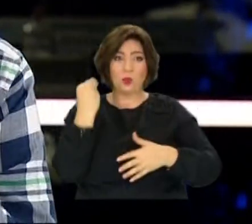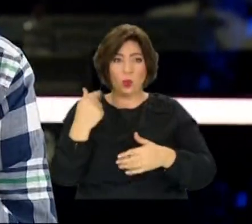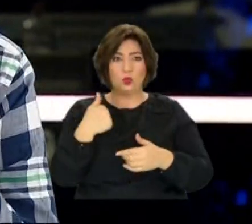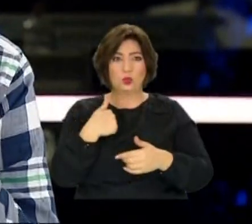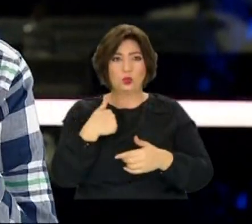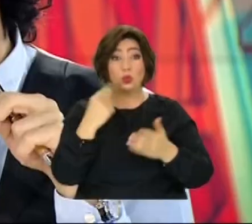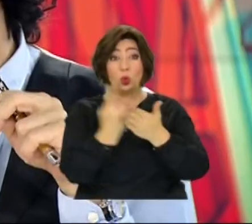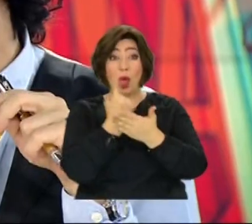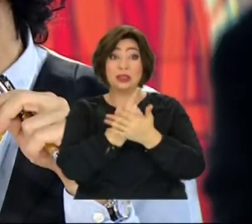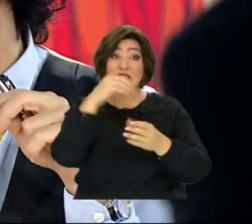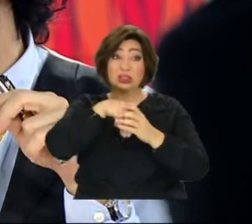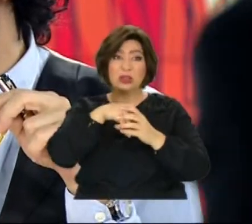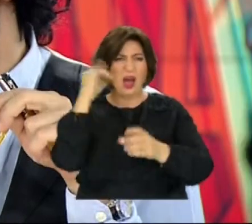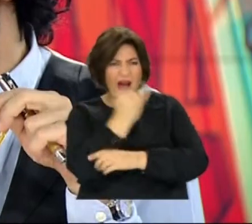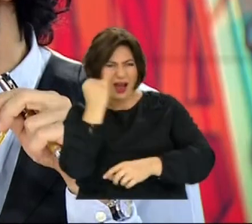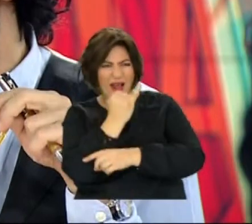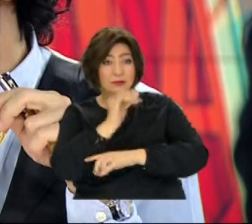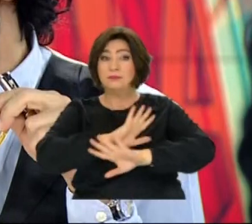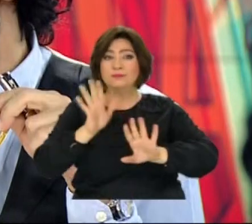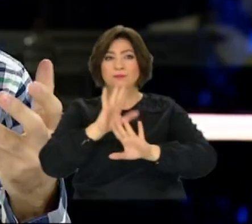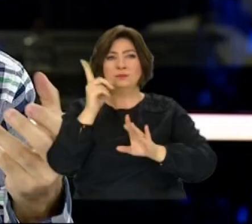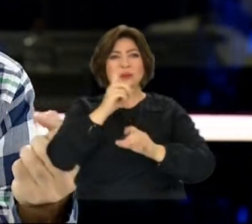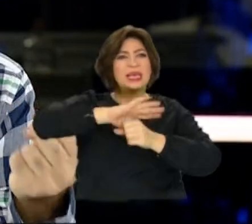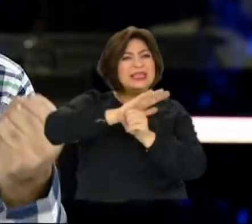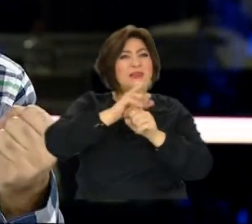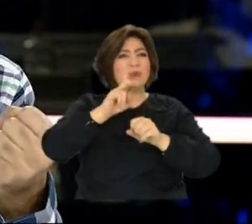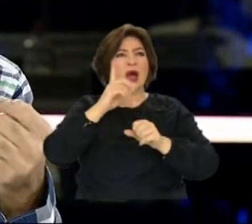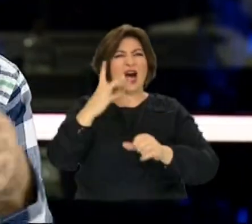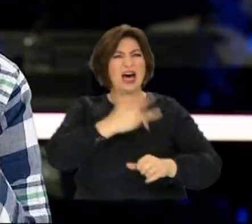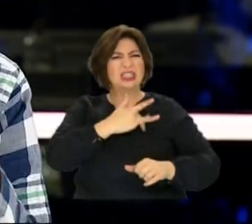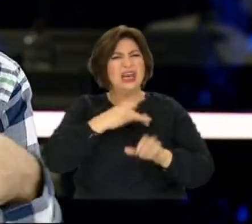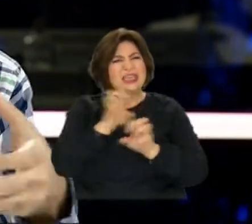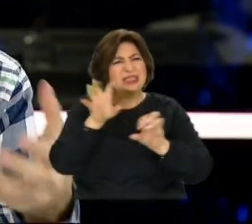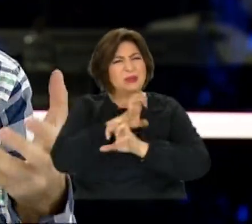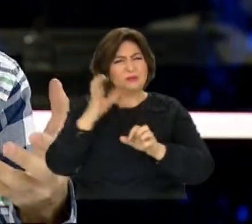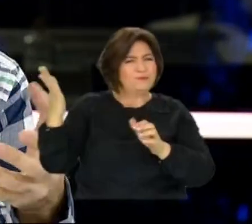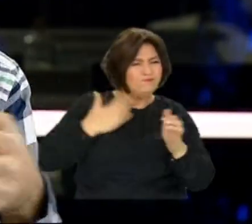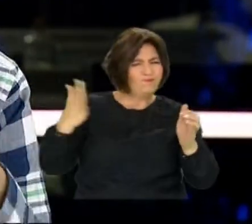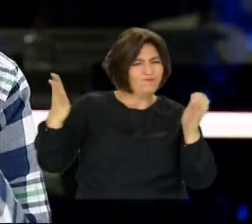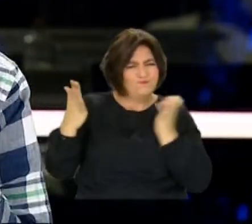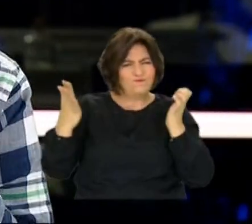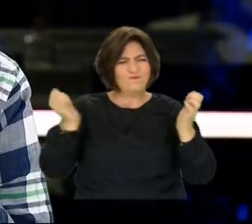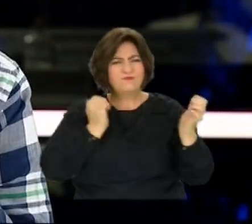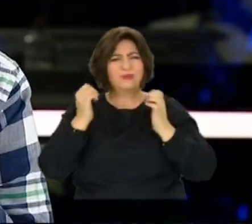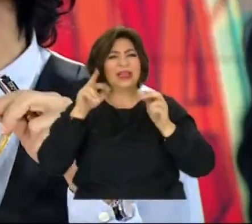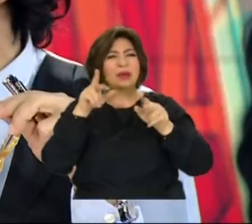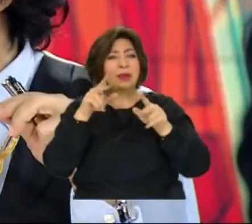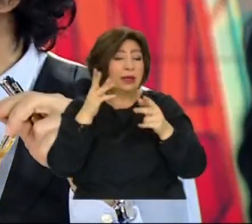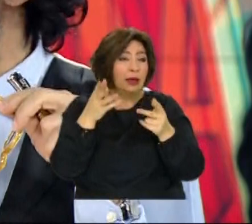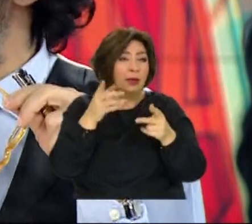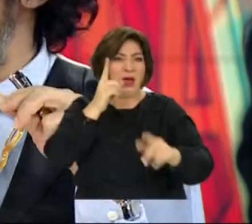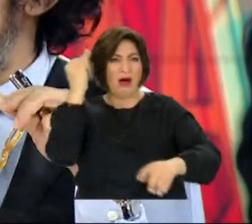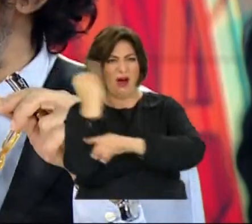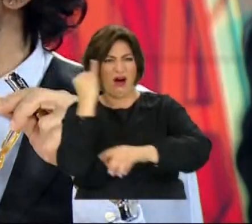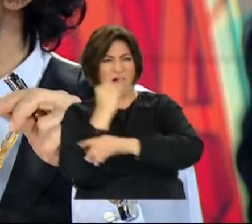Kerim'de. Yani bir hakaret anlamında bir vurmak mı? Hayır. Yani bir şiddet anlamında. Onu bir acı çekme anlamında. Yani bedensel bir acı çekme anlamında. Anladım gibi. Ama birisine mesela